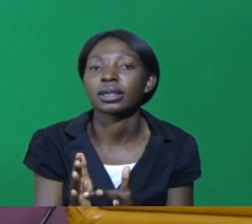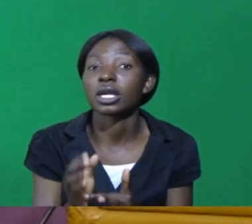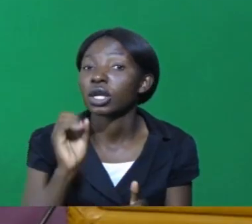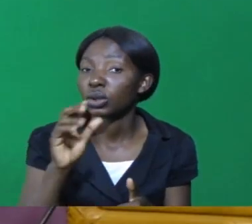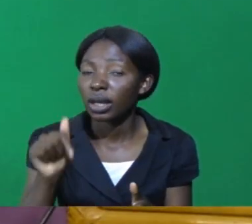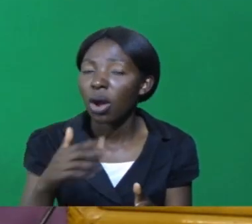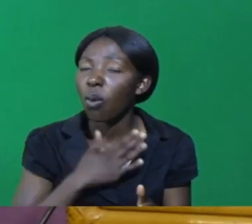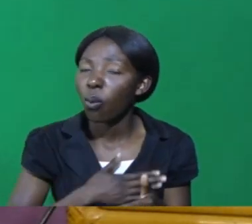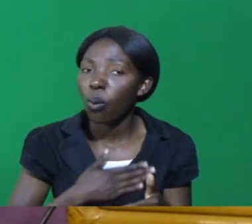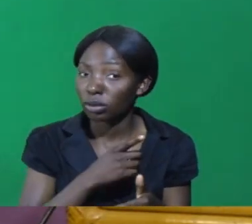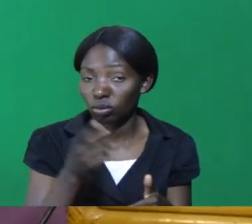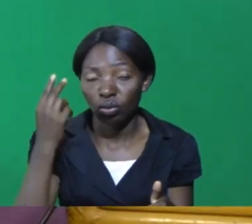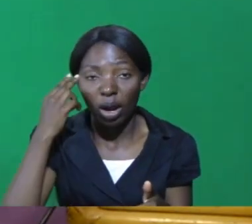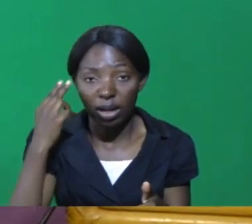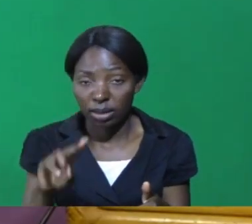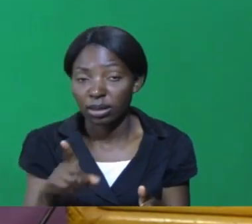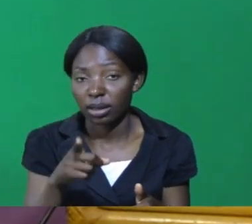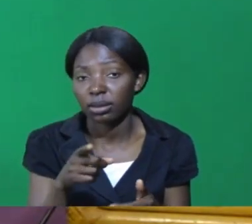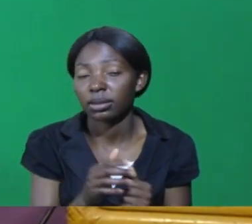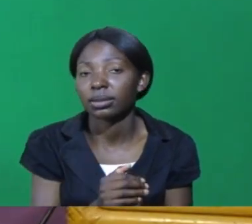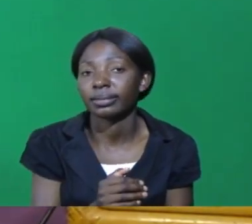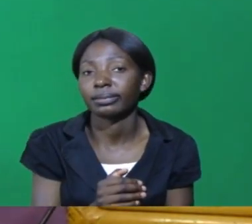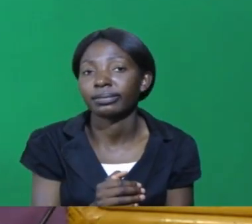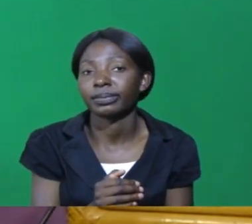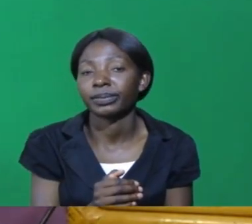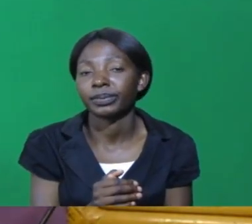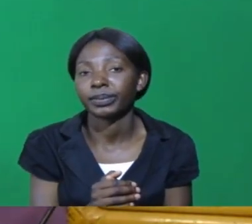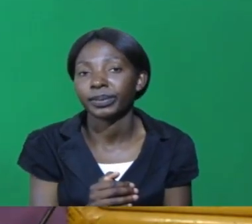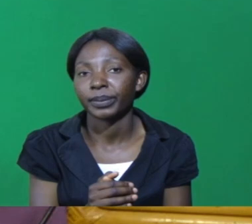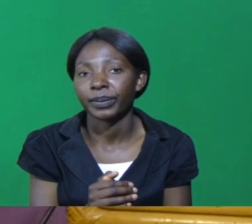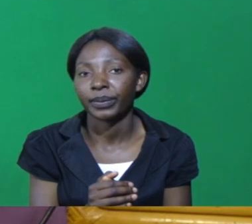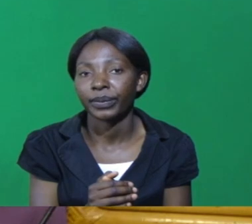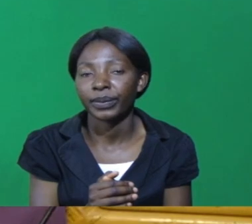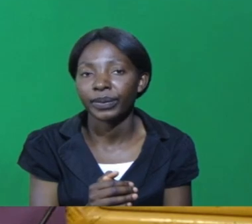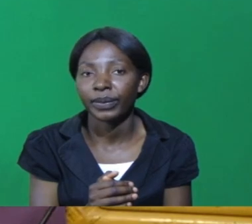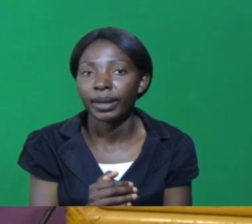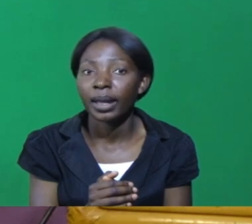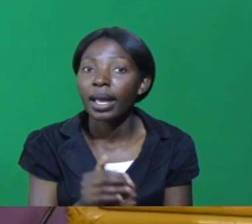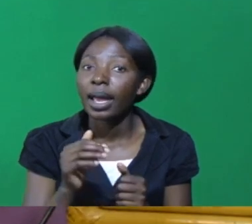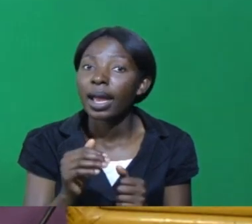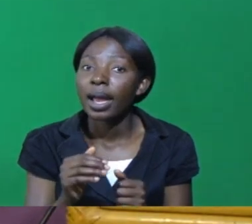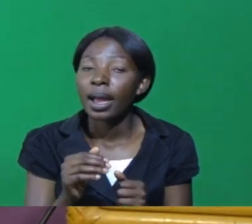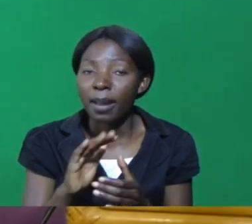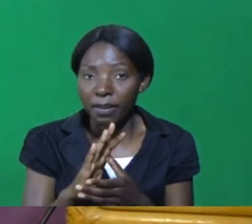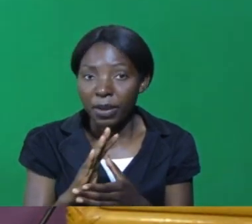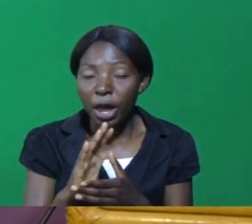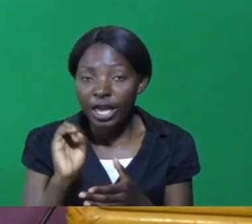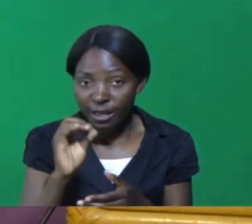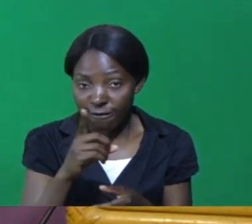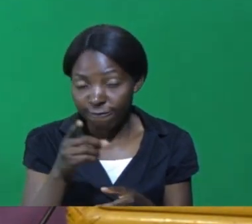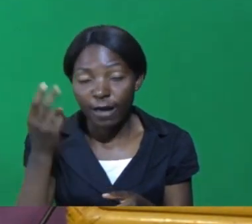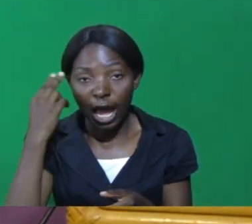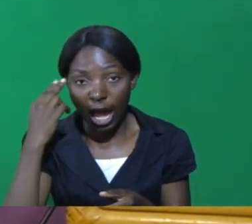kuramba ndichida kuti pajeke pastor imimi pakakujekerai kuvateerera hakuite dambudziko because vanenge vachiteerera